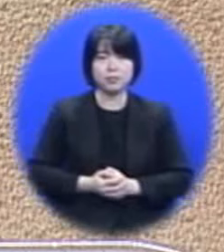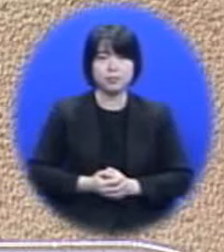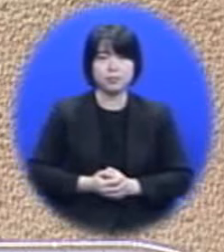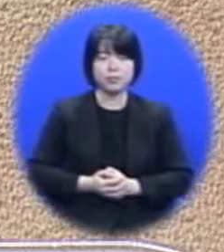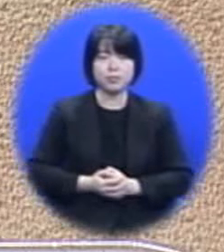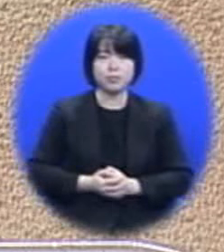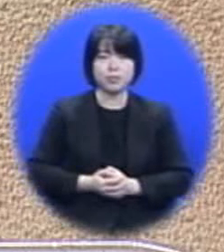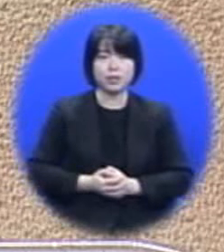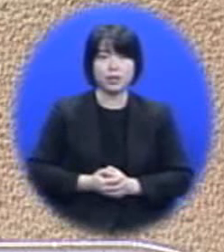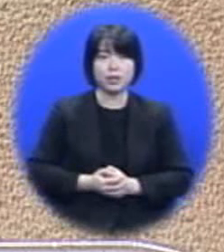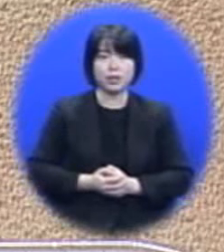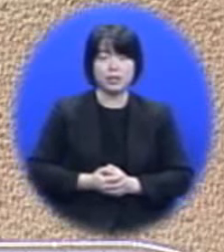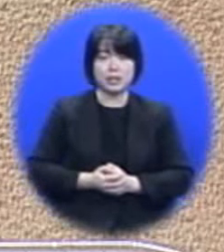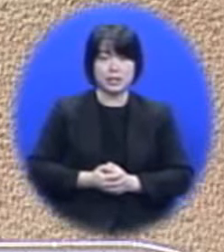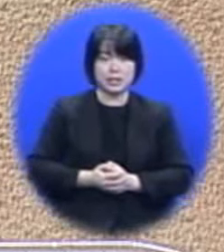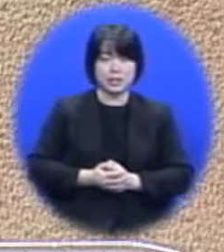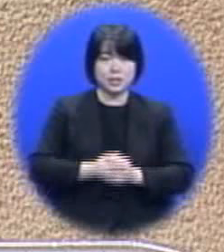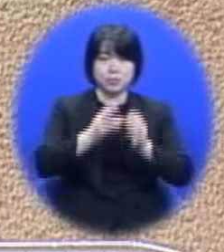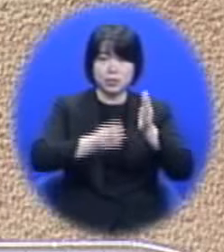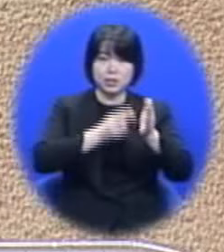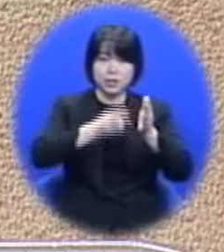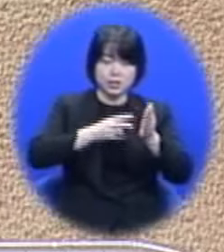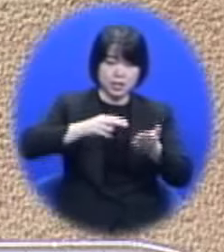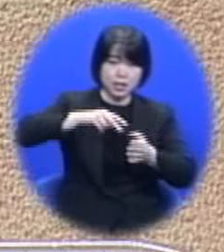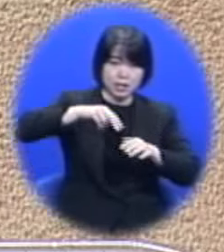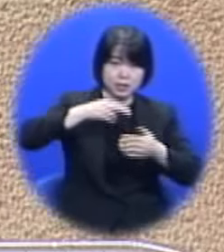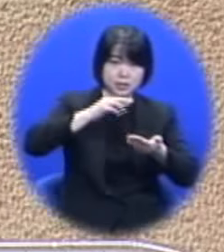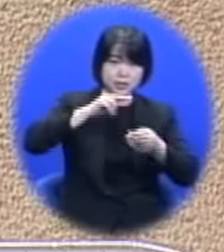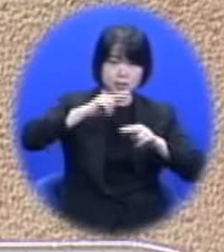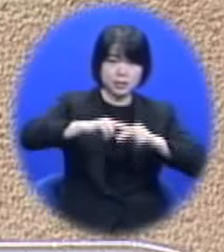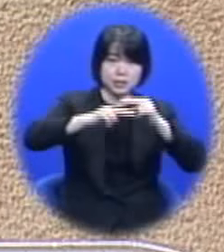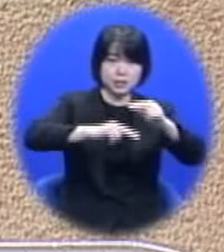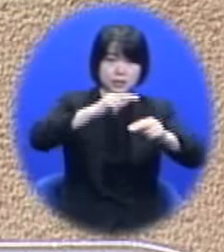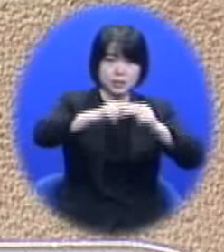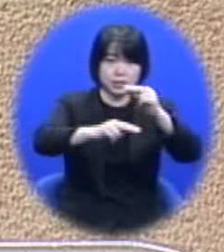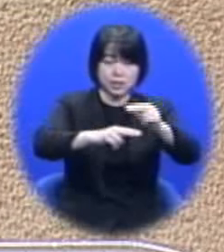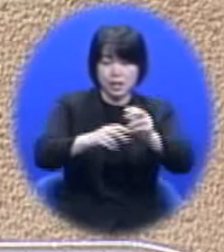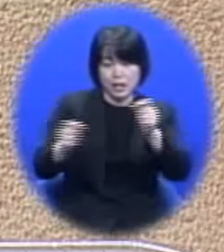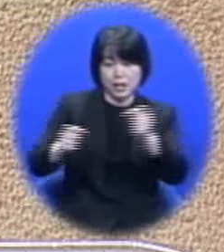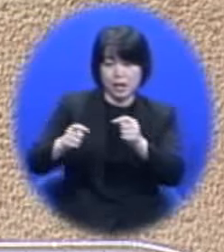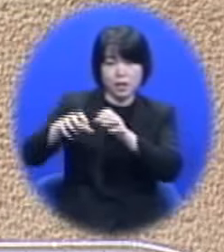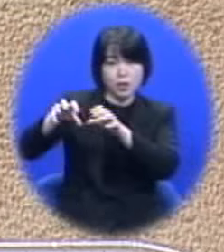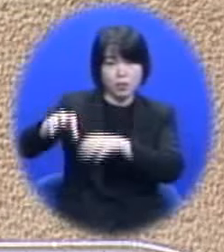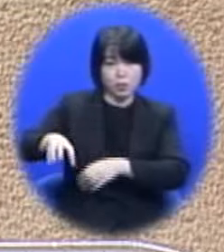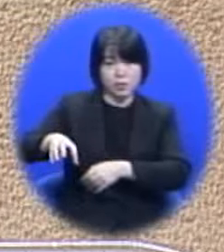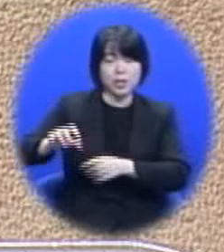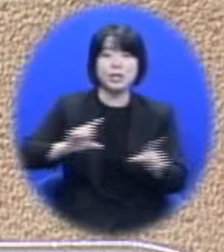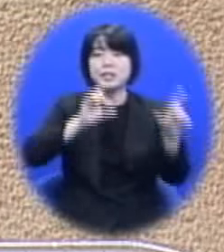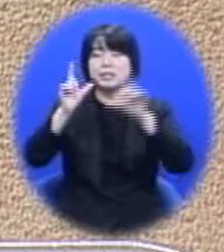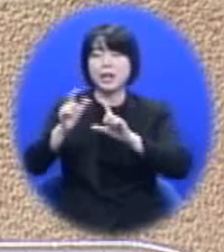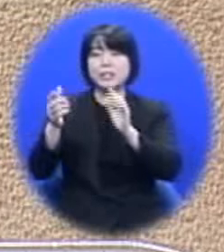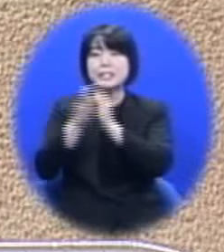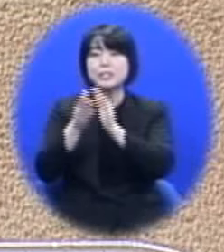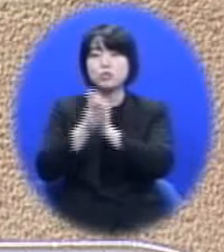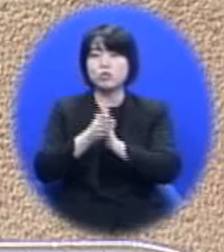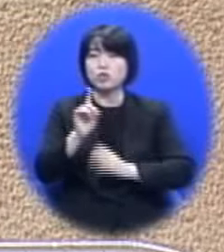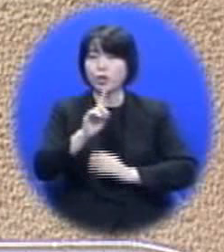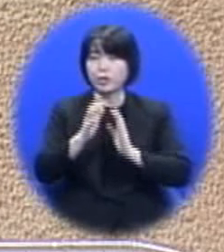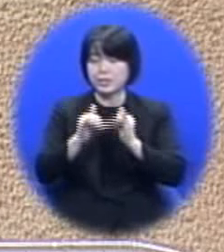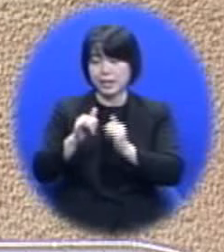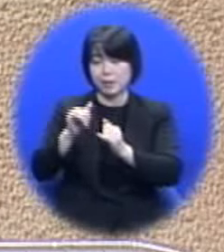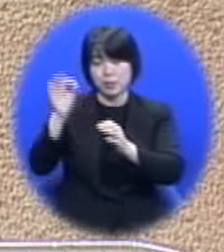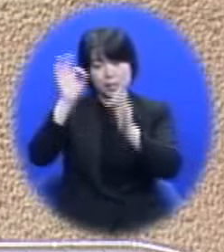않아요. 철도변에 어느 집에서 사는 친구를 어떤 분이